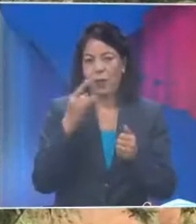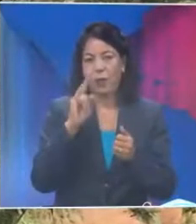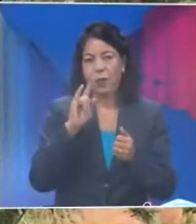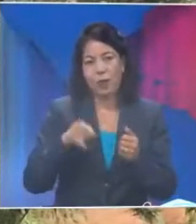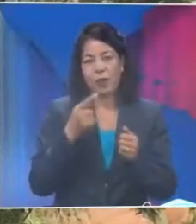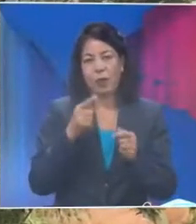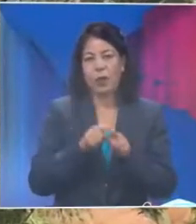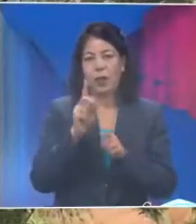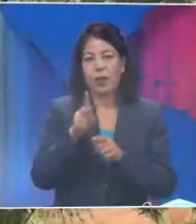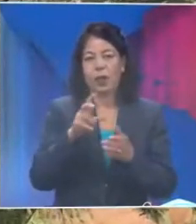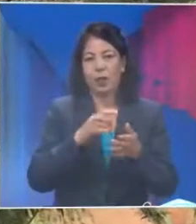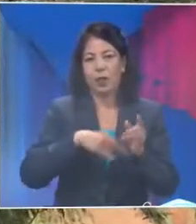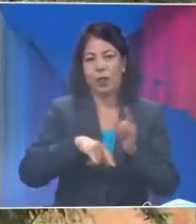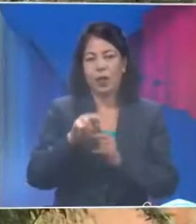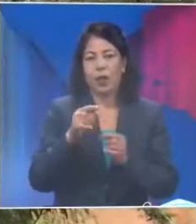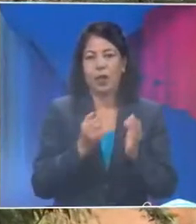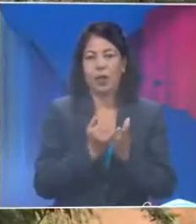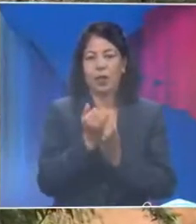खेतीपाती गरिरहेका छन्।